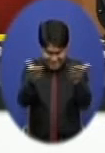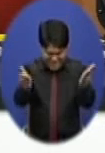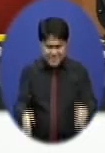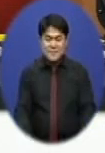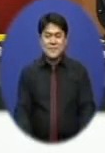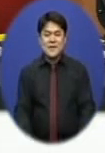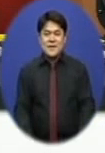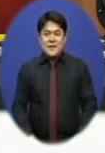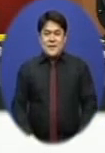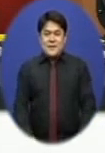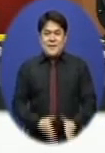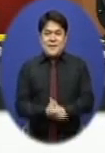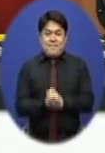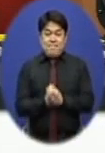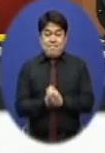네.